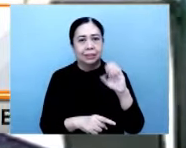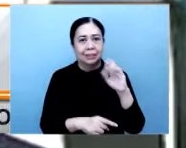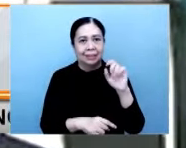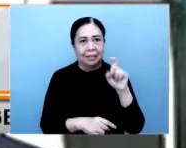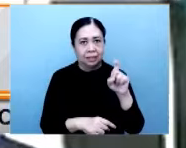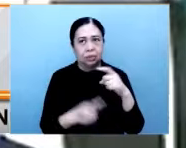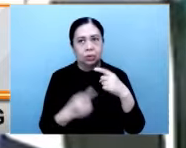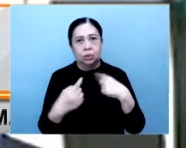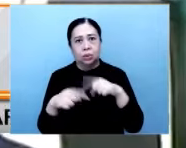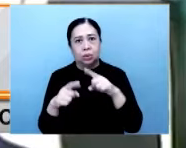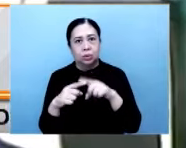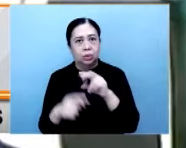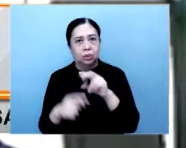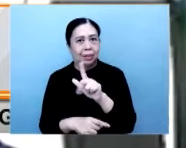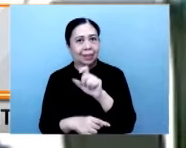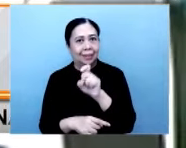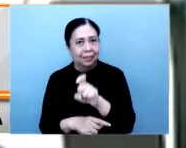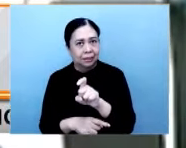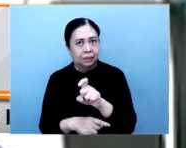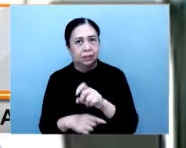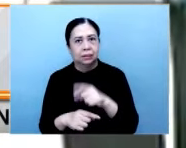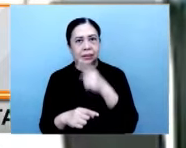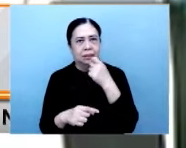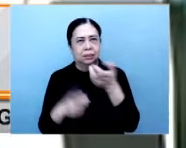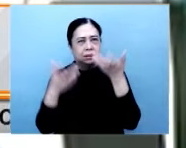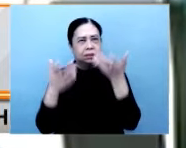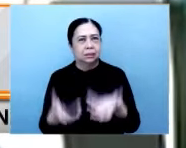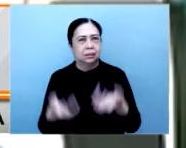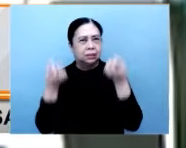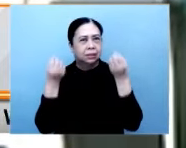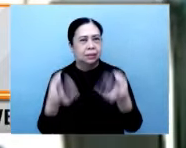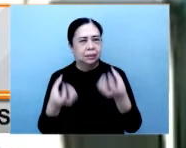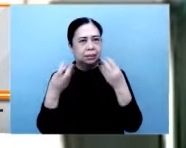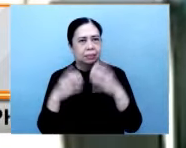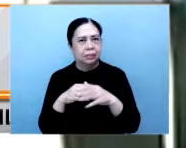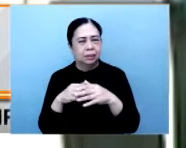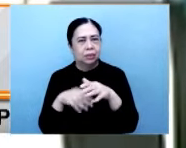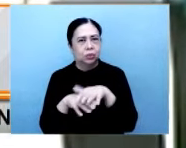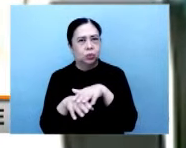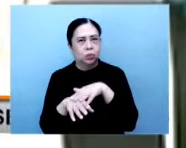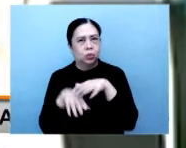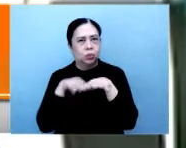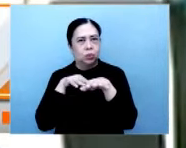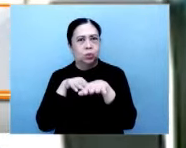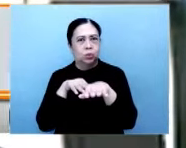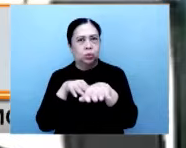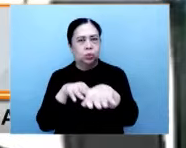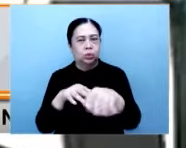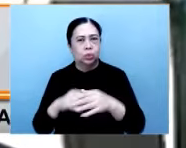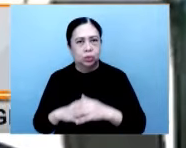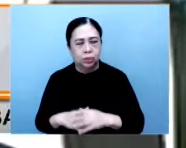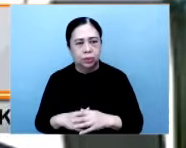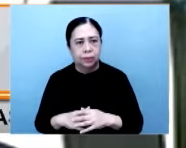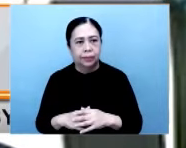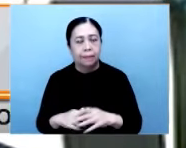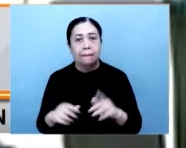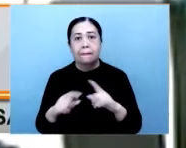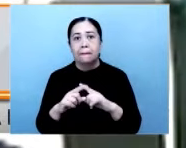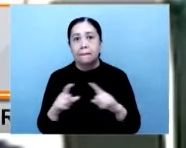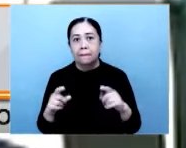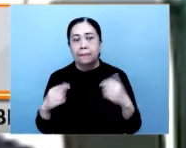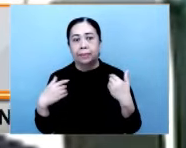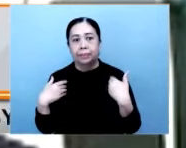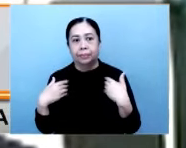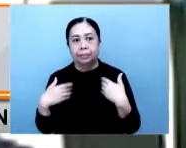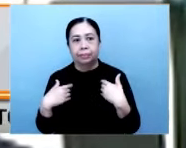spur natin na yun, dahil sa volume ay nag-slow moving yung traffic natin doon. Pero meron pa naman mga